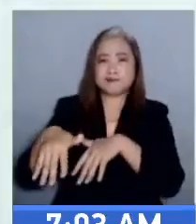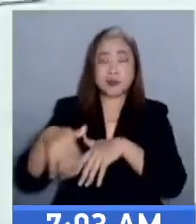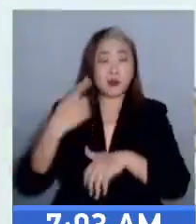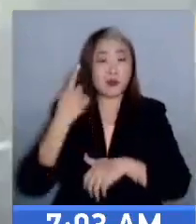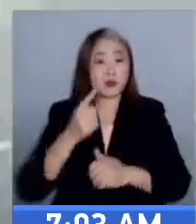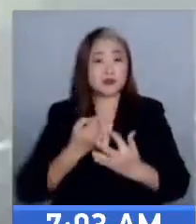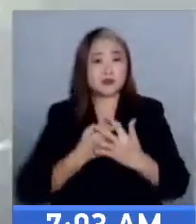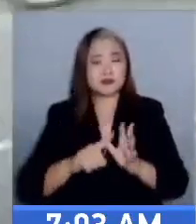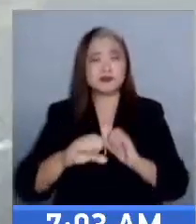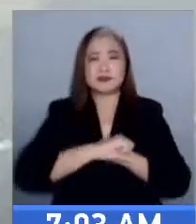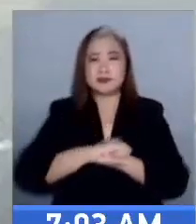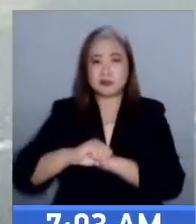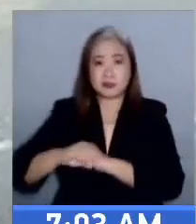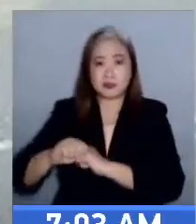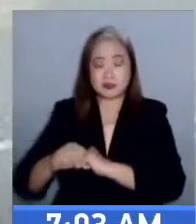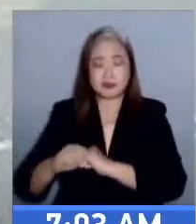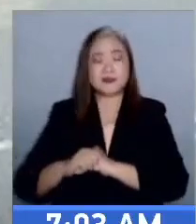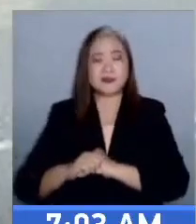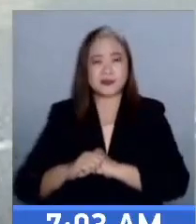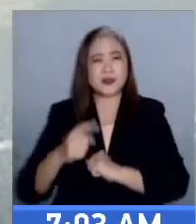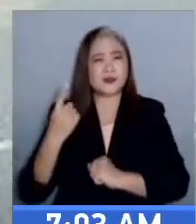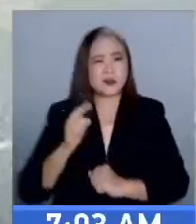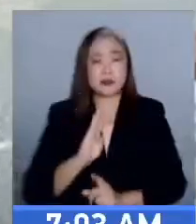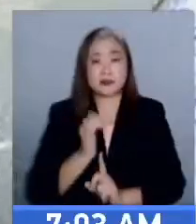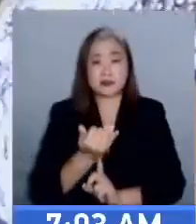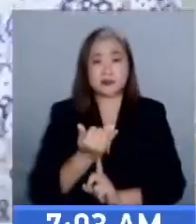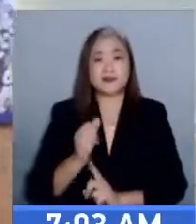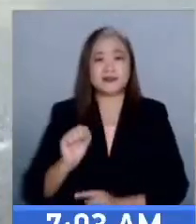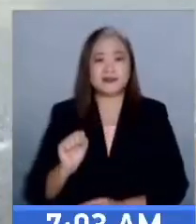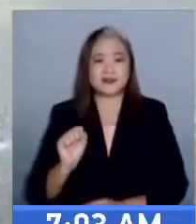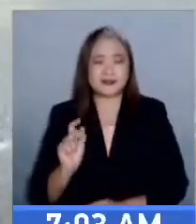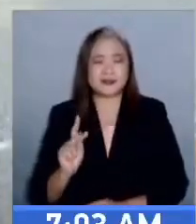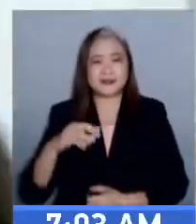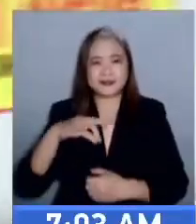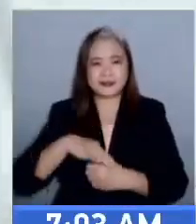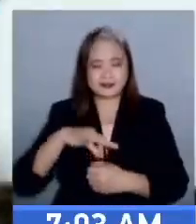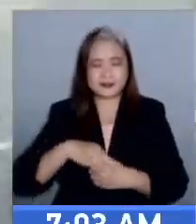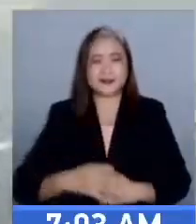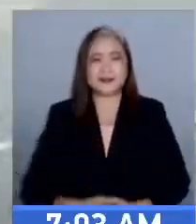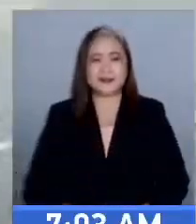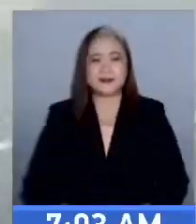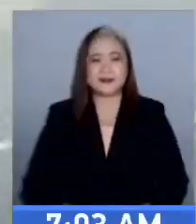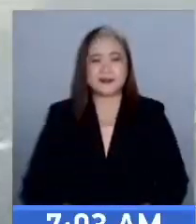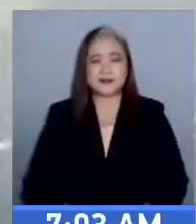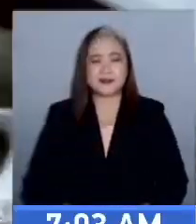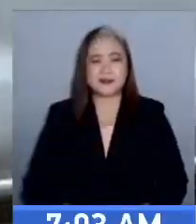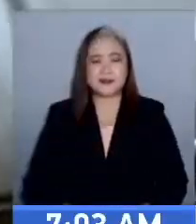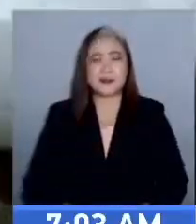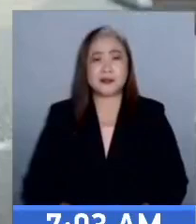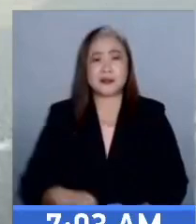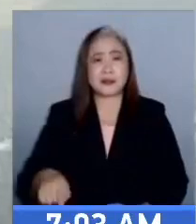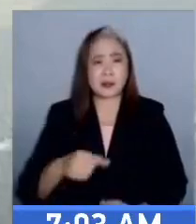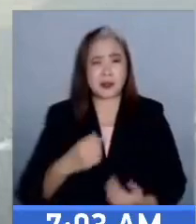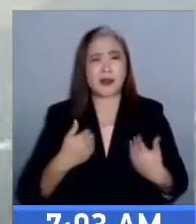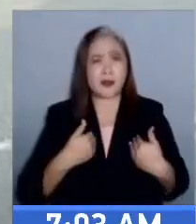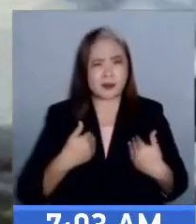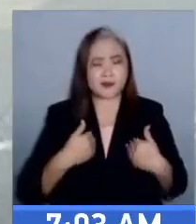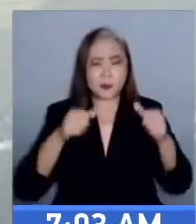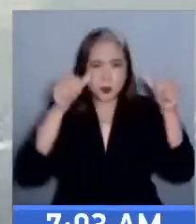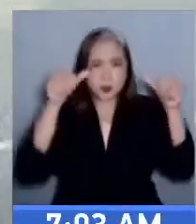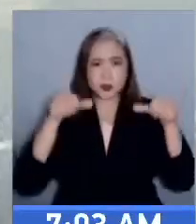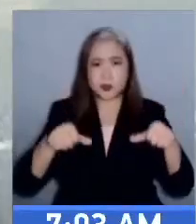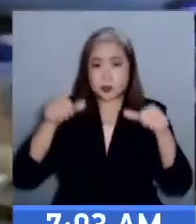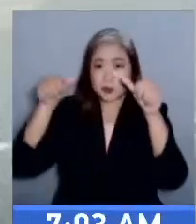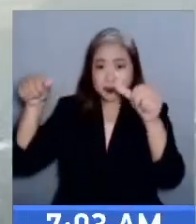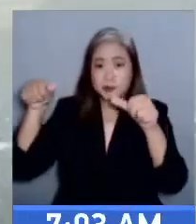ng kampanya para sa barangay at sangguniang kabataan elections. Marami na rin mga nakakabit na mga campaign posters at tarpaulins sa common